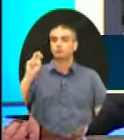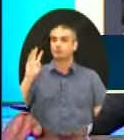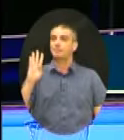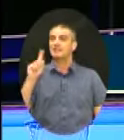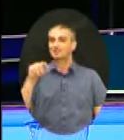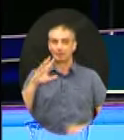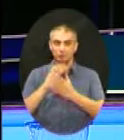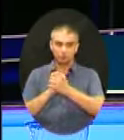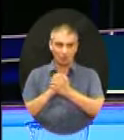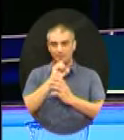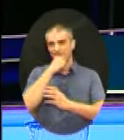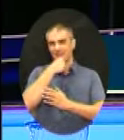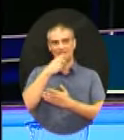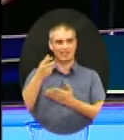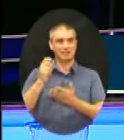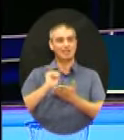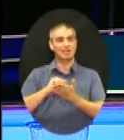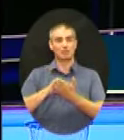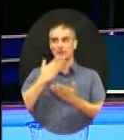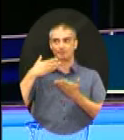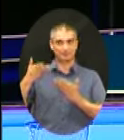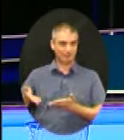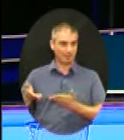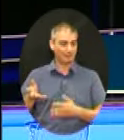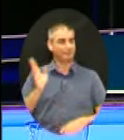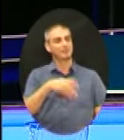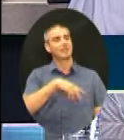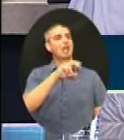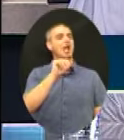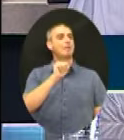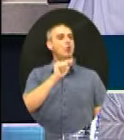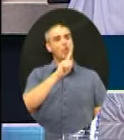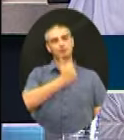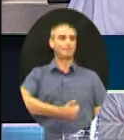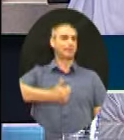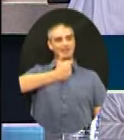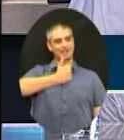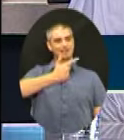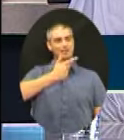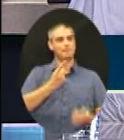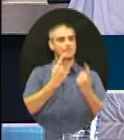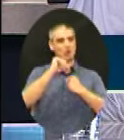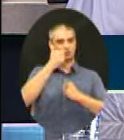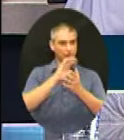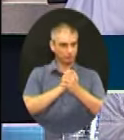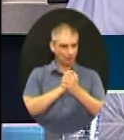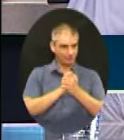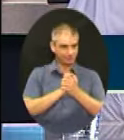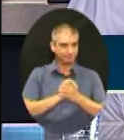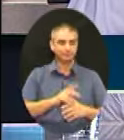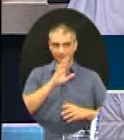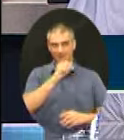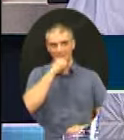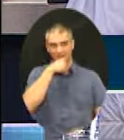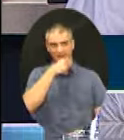שלום מותיקי ישרא עיתונאי ישראל ונולד מבחירי מקור ראשון שלום לך אדונה גם אתה